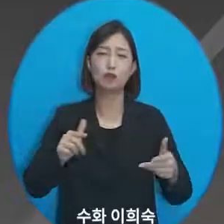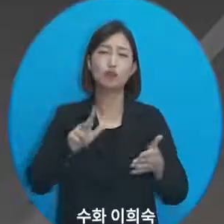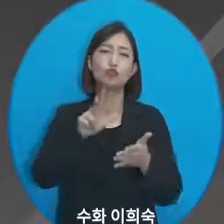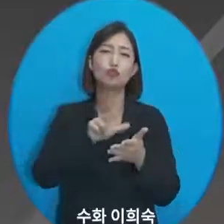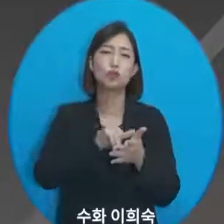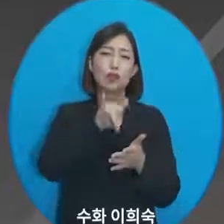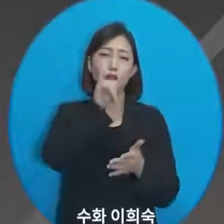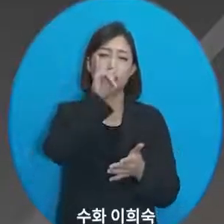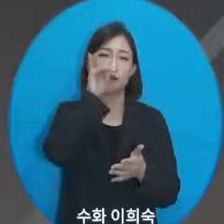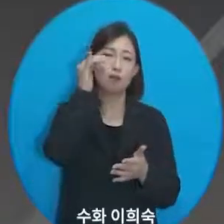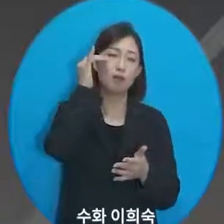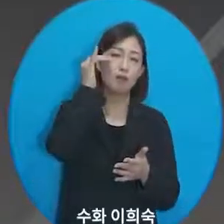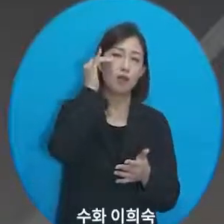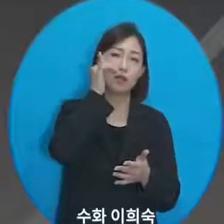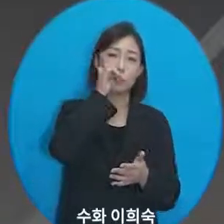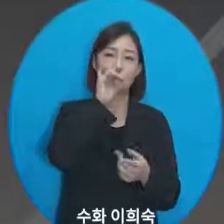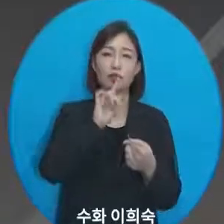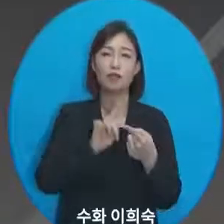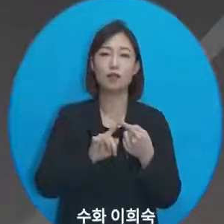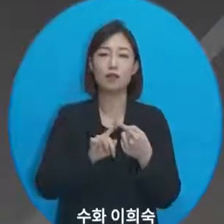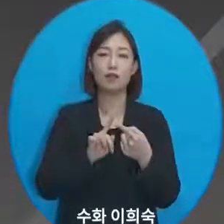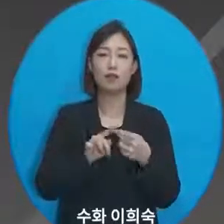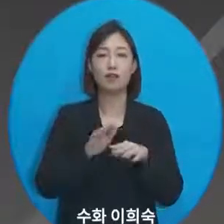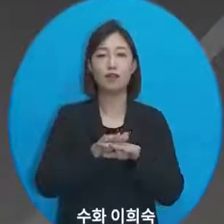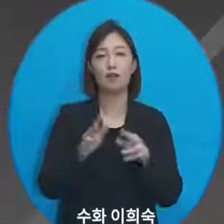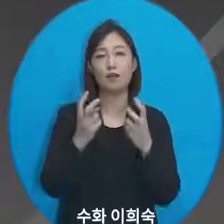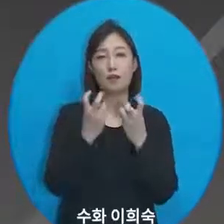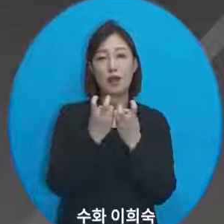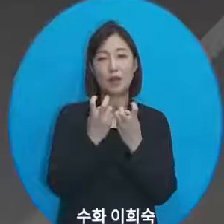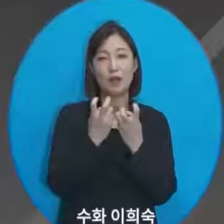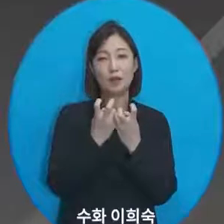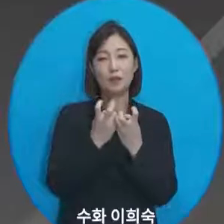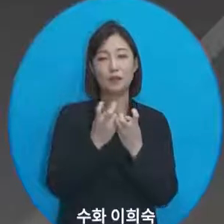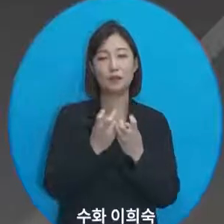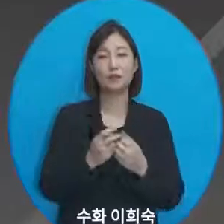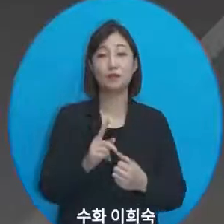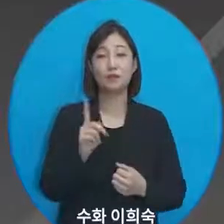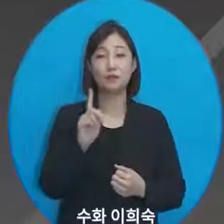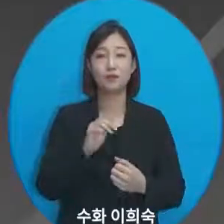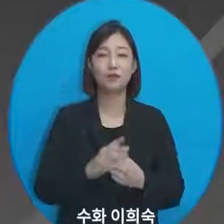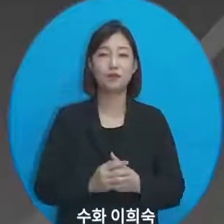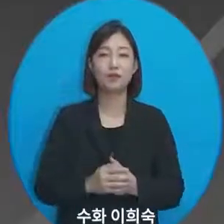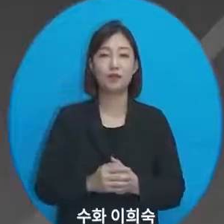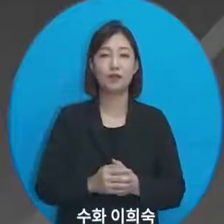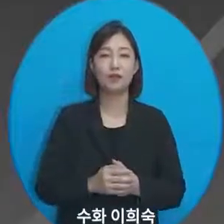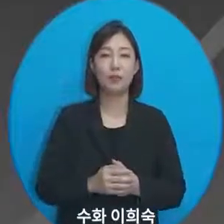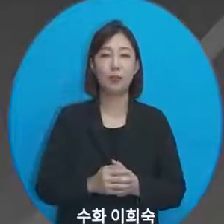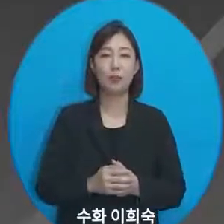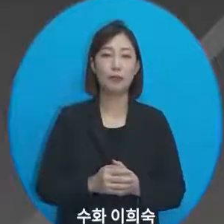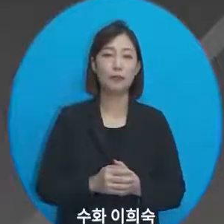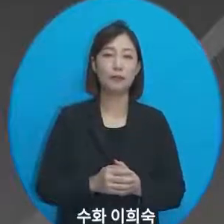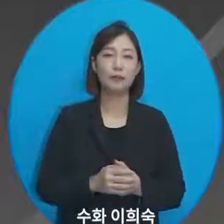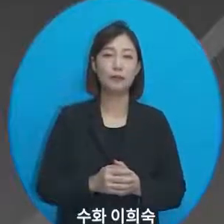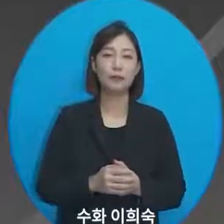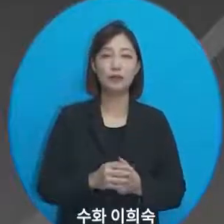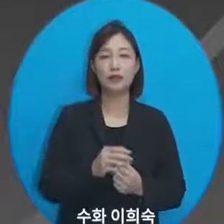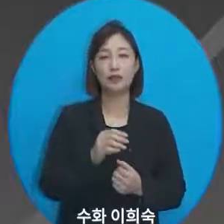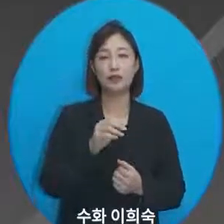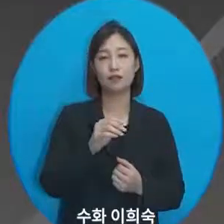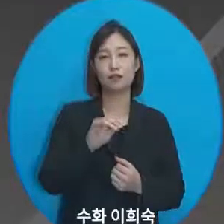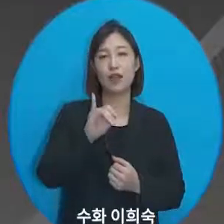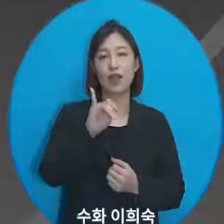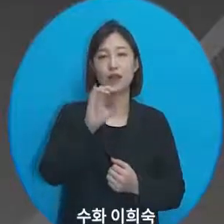있는 TV 시스템을 기술로 해결할 수 있다는 것이죠. 또한 적외선 센서를